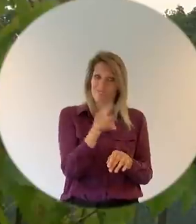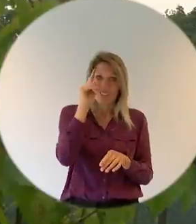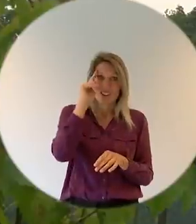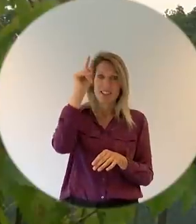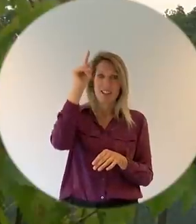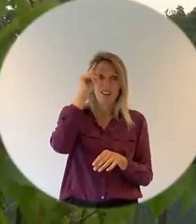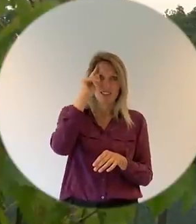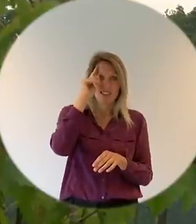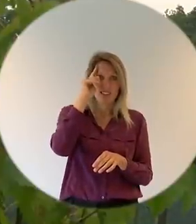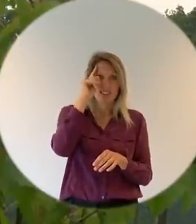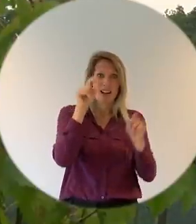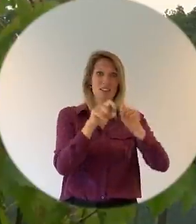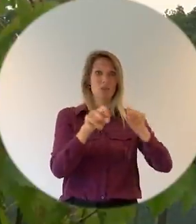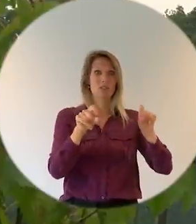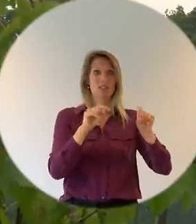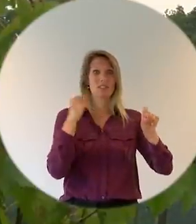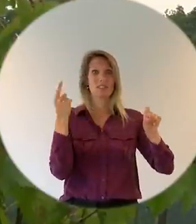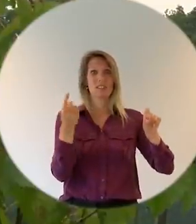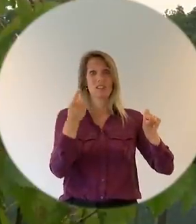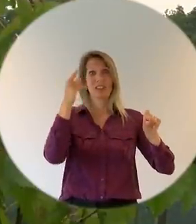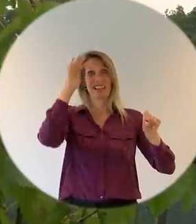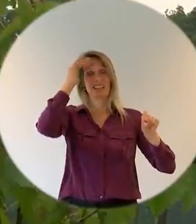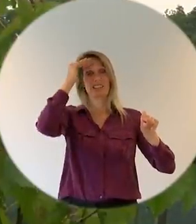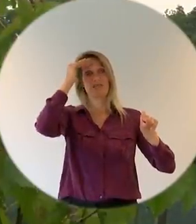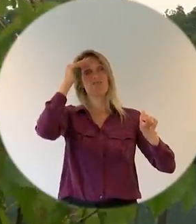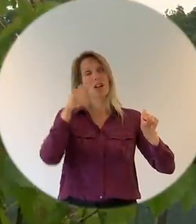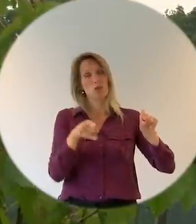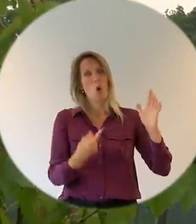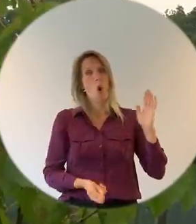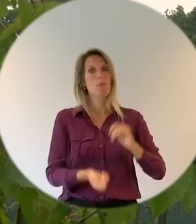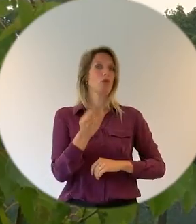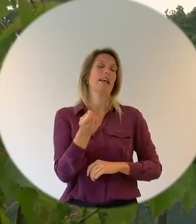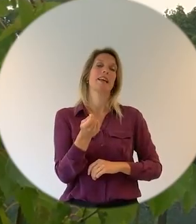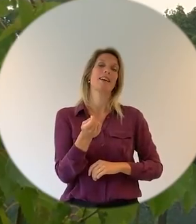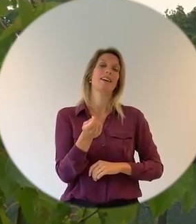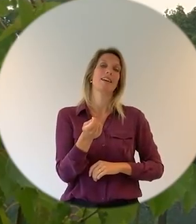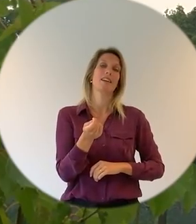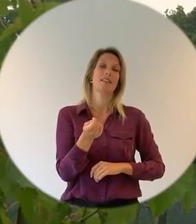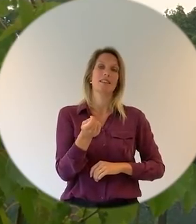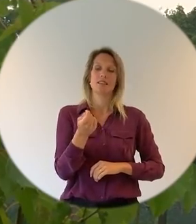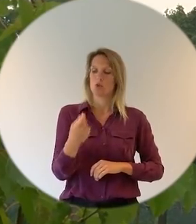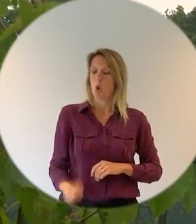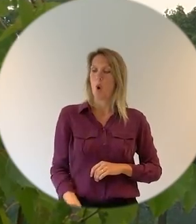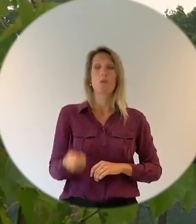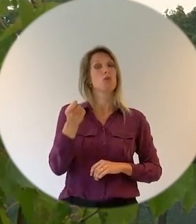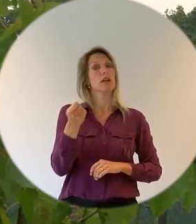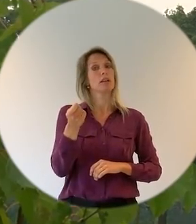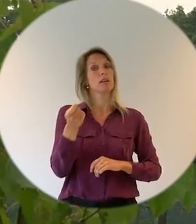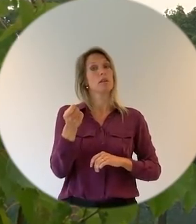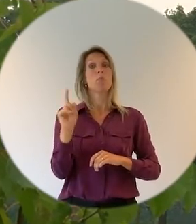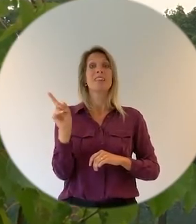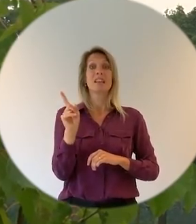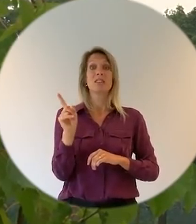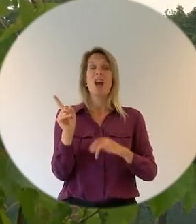wet meer aan het woord wat wij kennen als opvoeding. Opvoeding, alles wat je